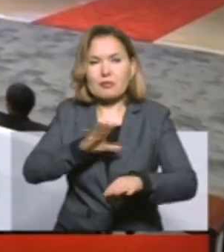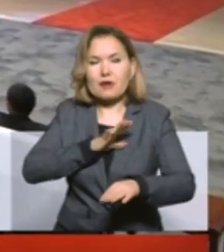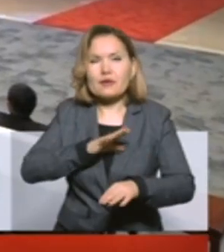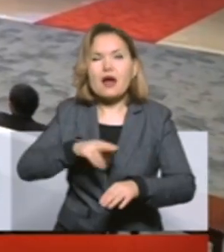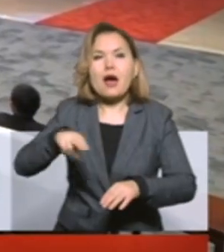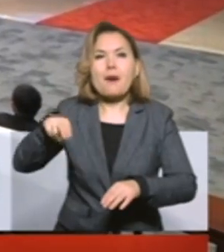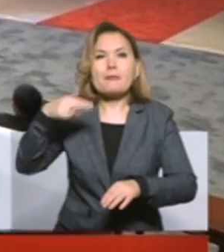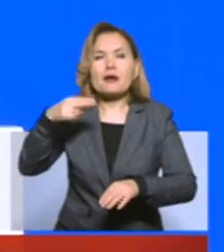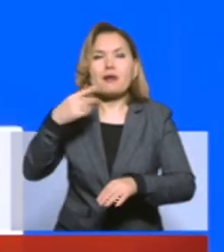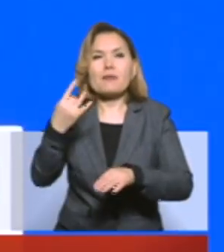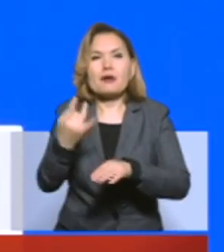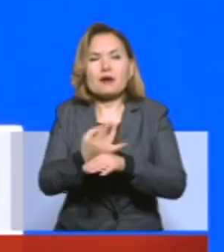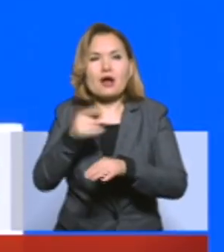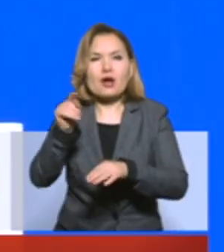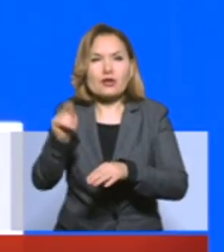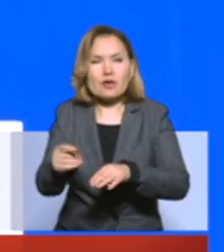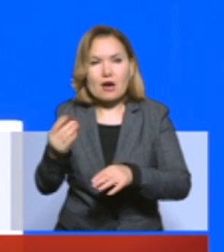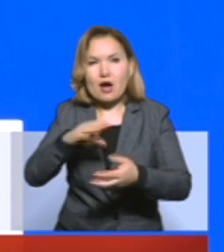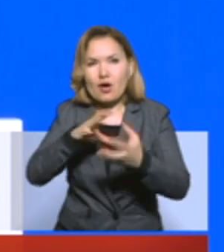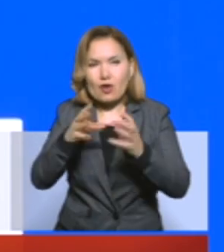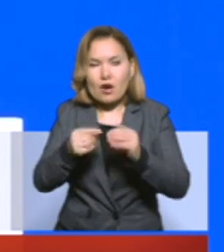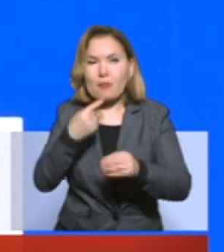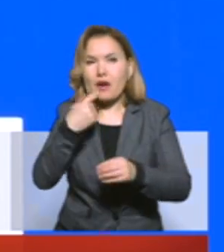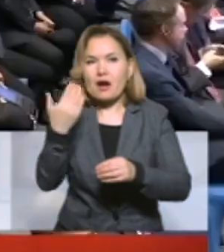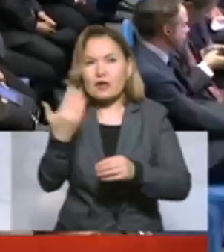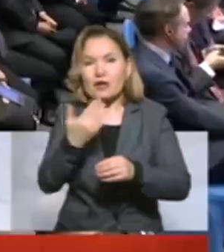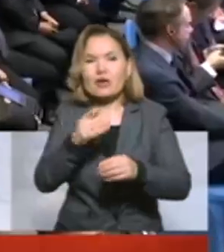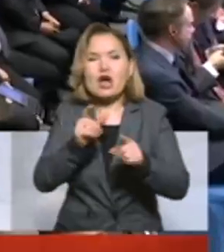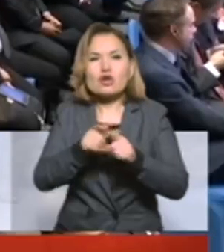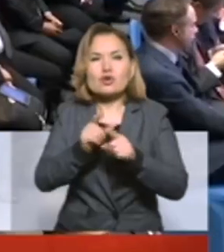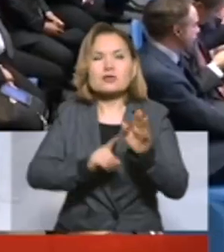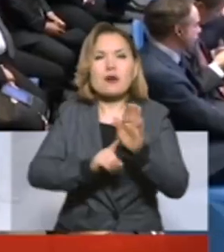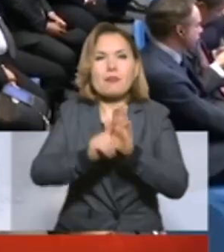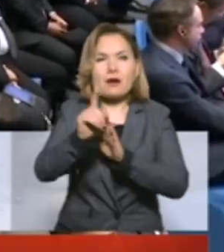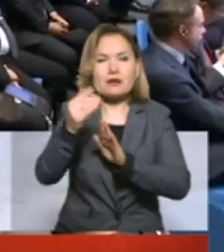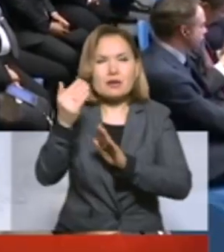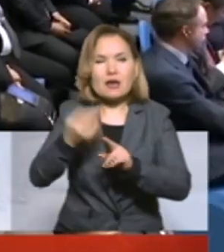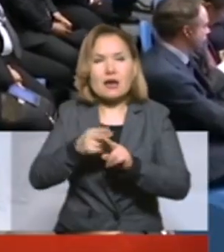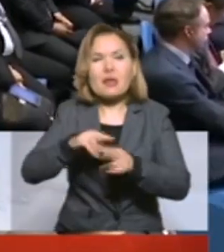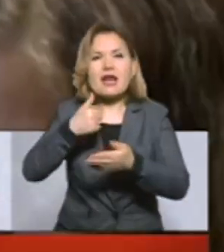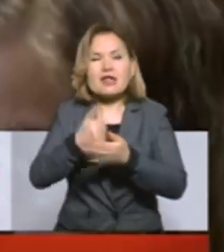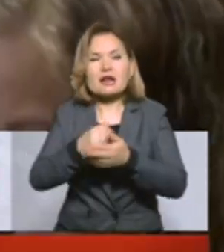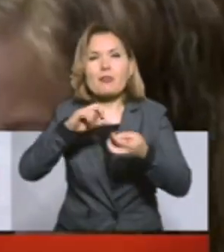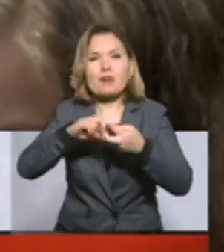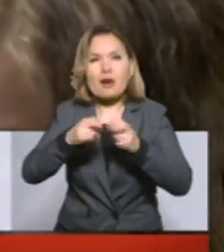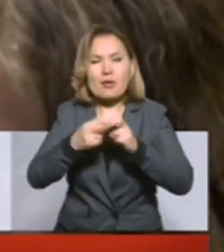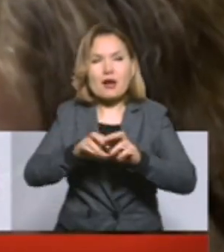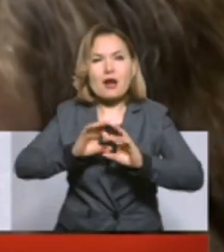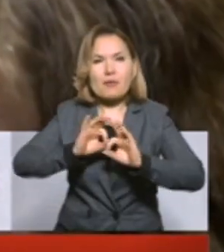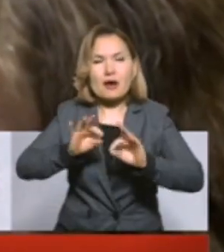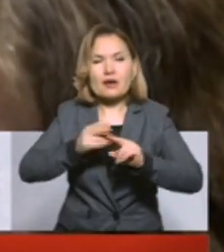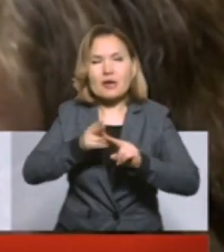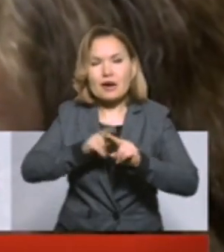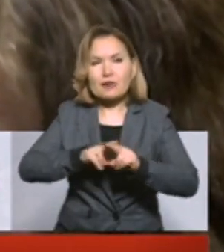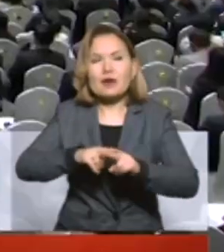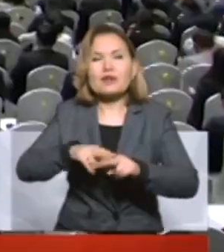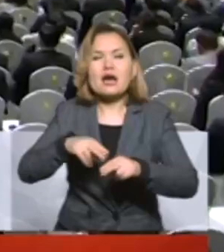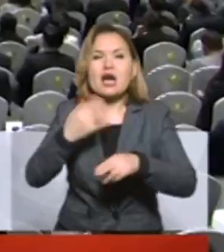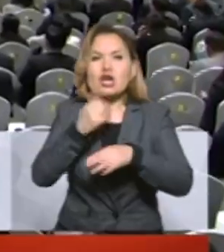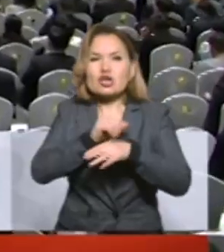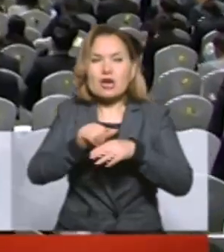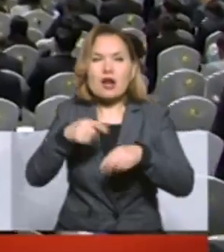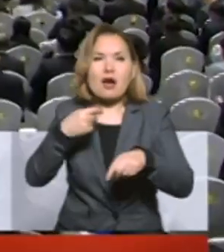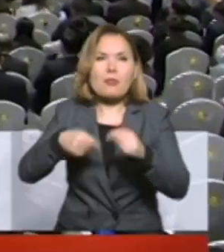Президент алғашқылардың бірі болып мінберге шықты. Өз сөзін әлемдік экономикадағы негізгі түйткілден бастады. Ал елдер арасындағы сауда